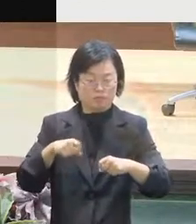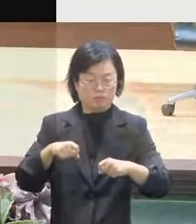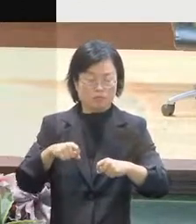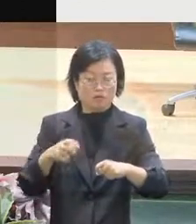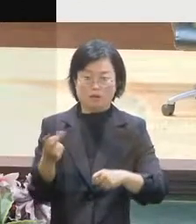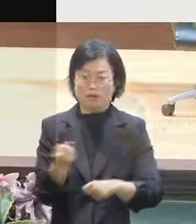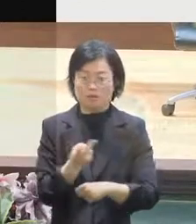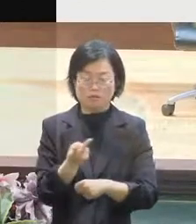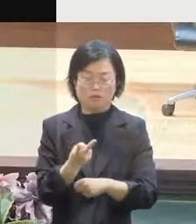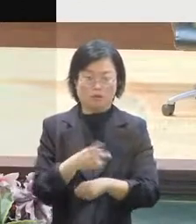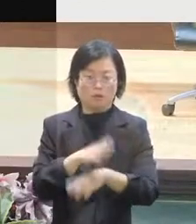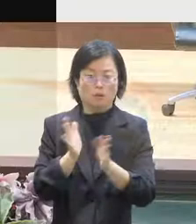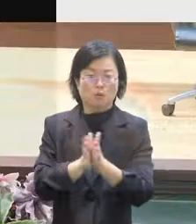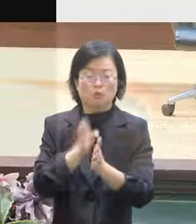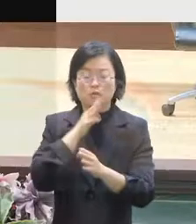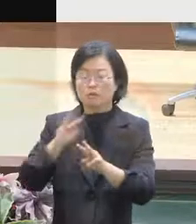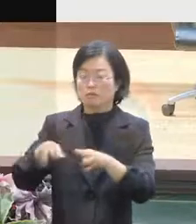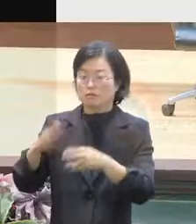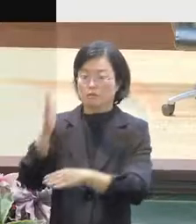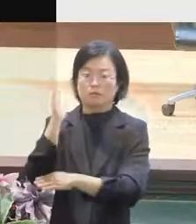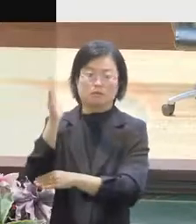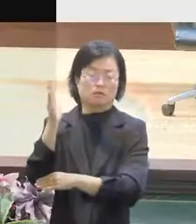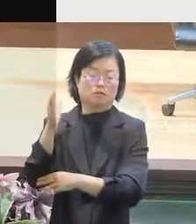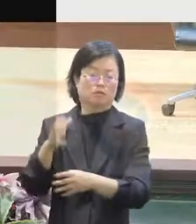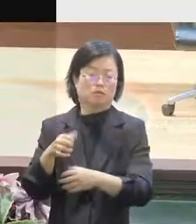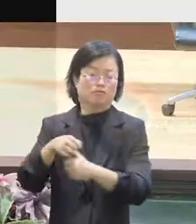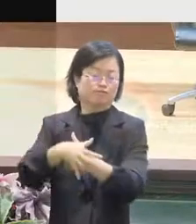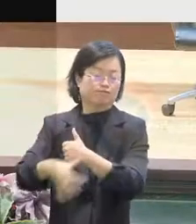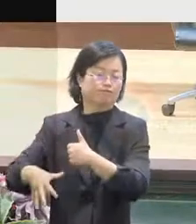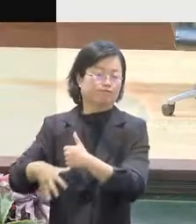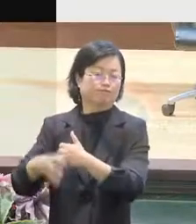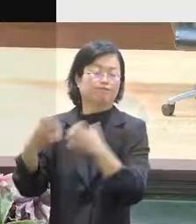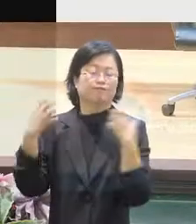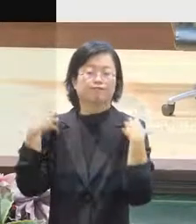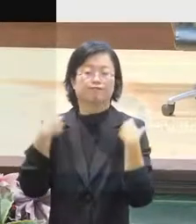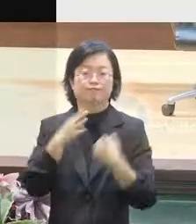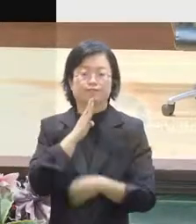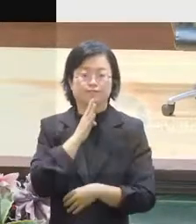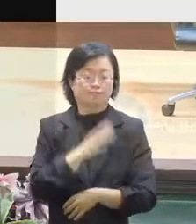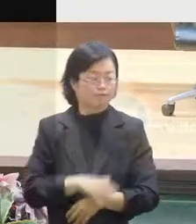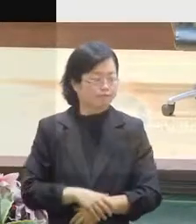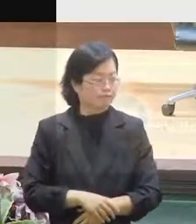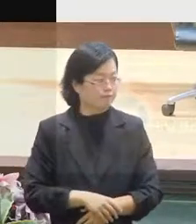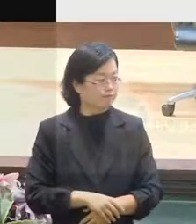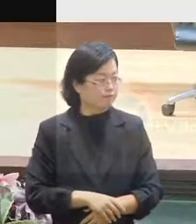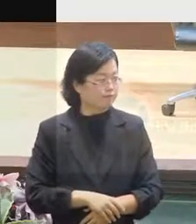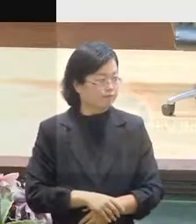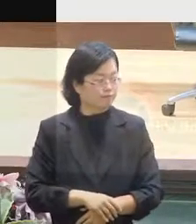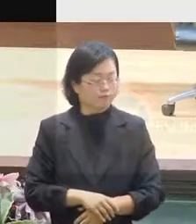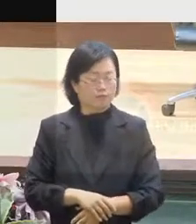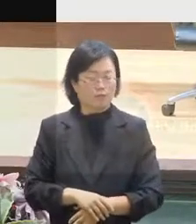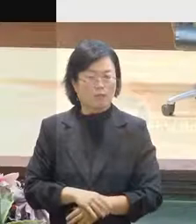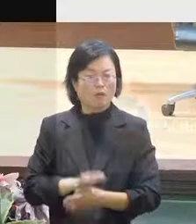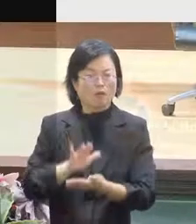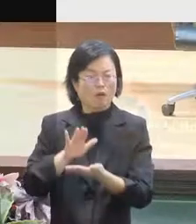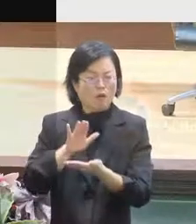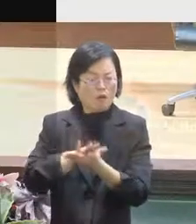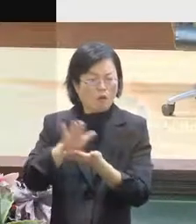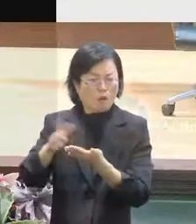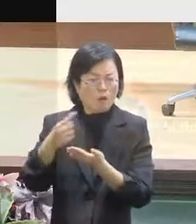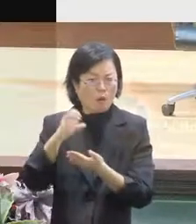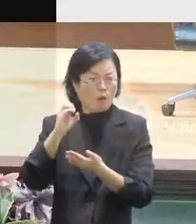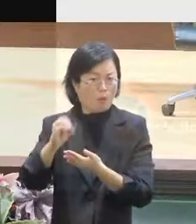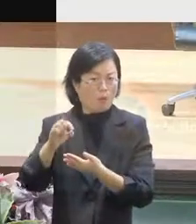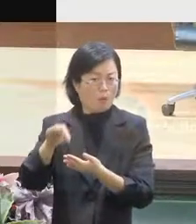是非政府的国际组织。那其实后来呢， Open Data 的也越来越得到一些官方的重